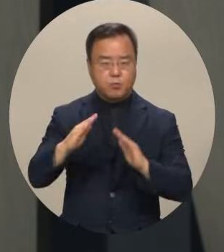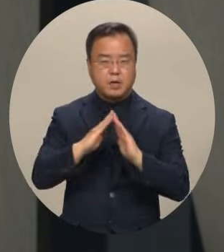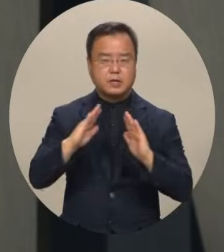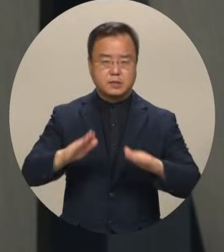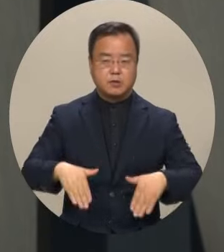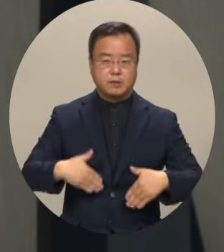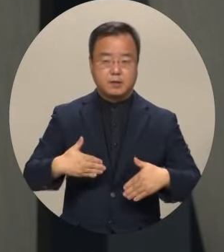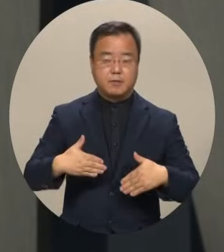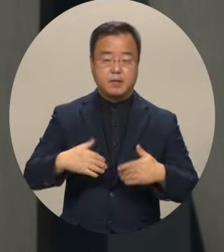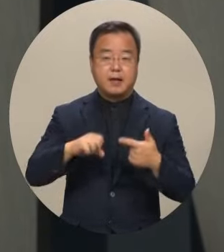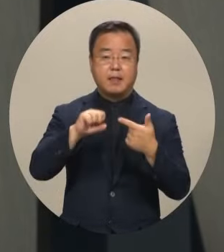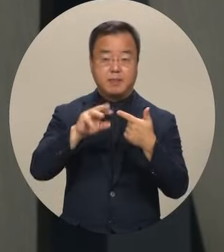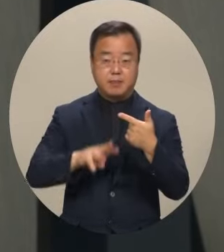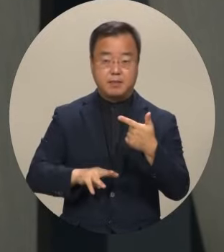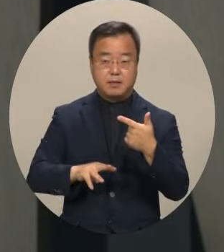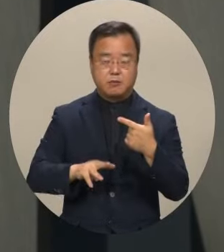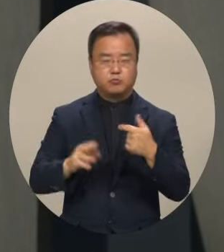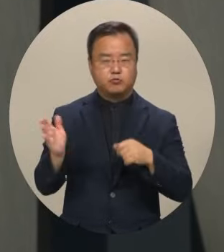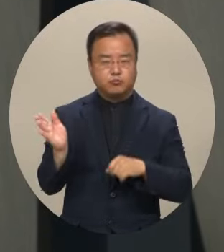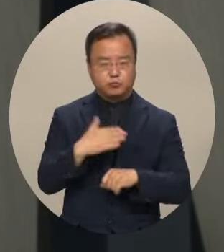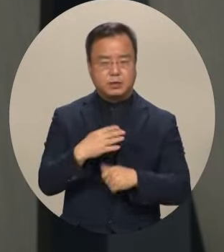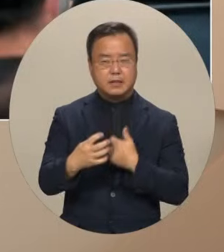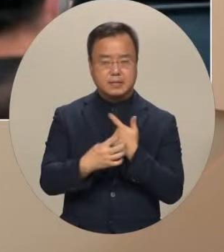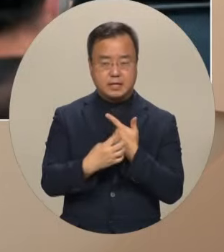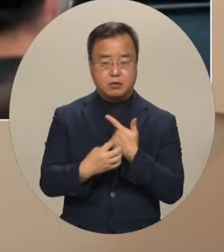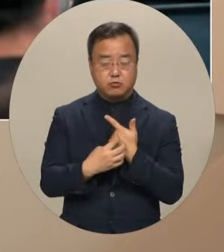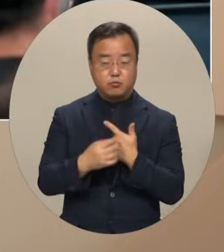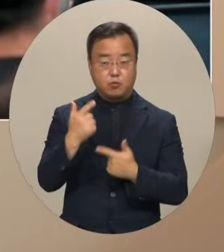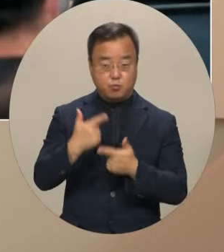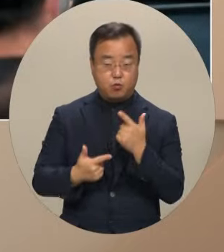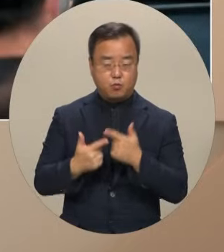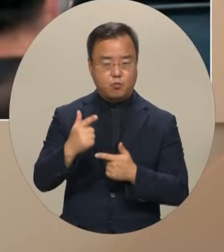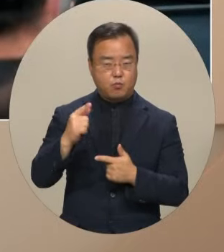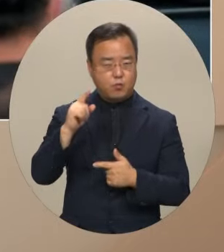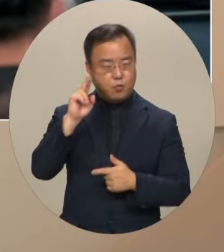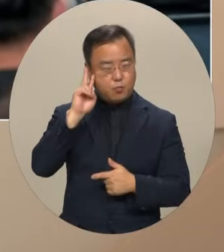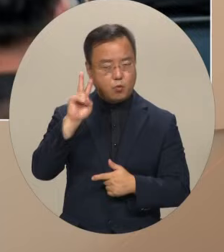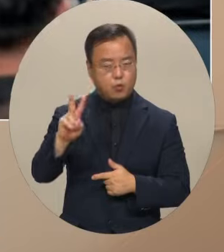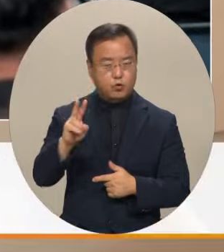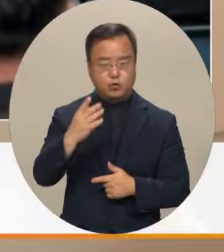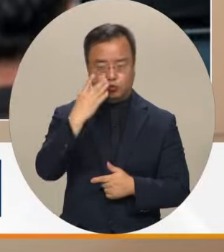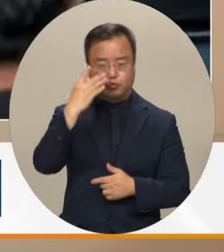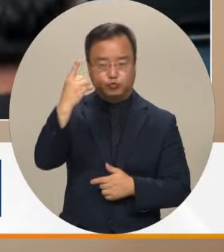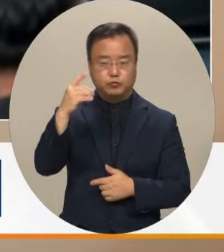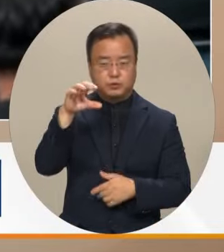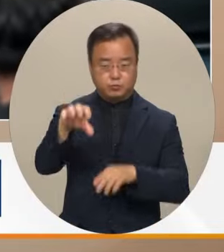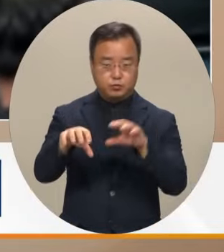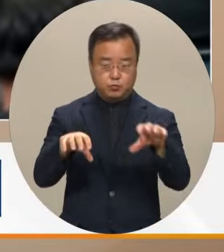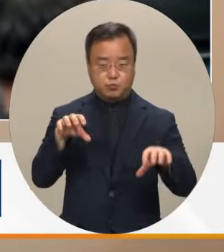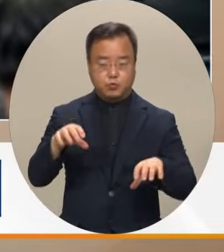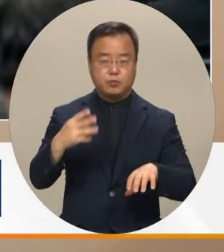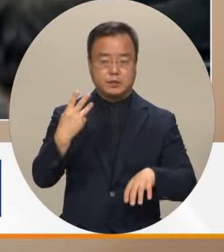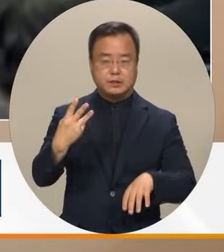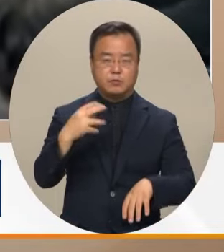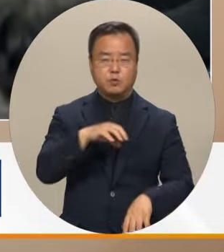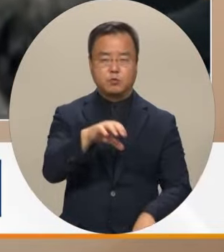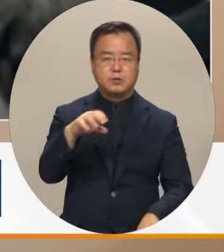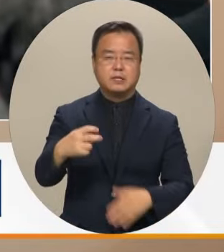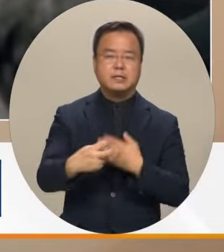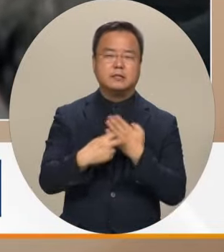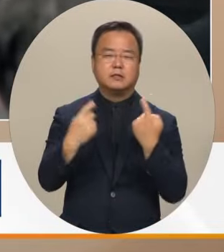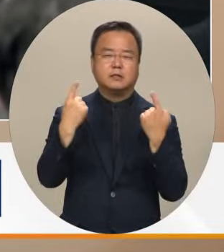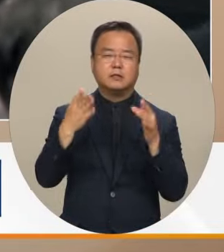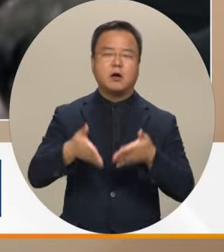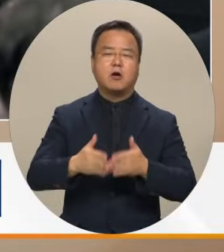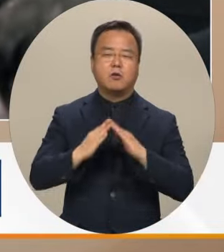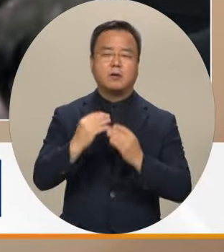중부권인 나주 시를 시작해서 내일은 서부권이 목포시 또 모레는 동북권인 순천시에서 도민들에게 의대 설립 방안을